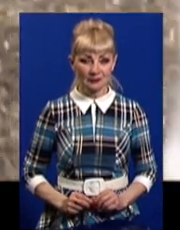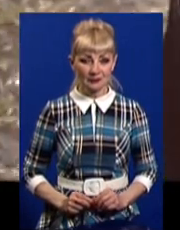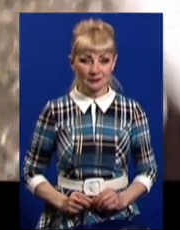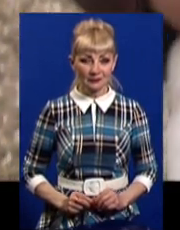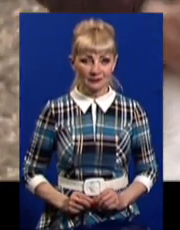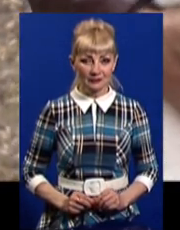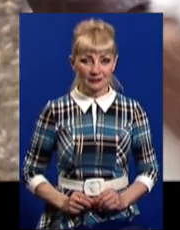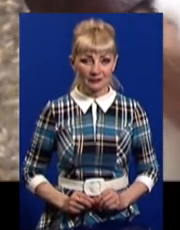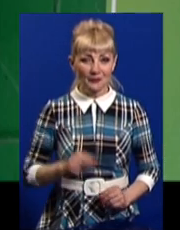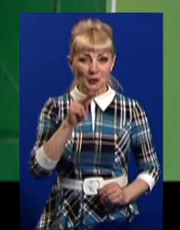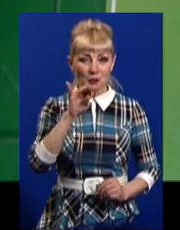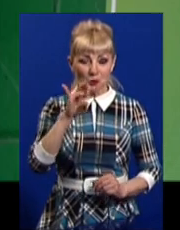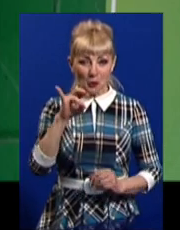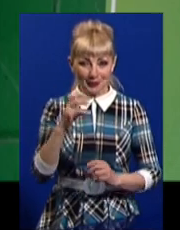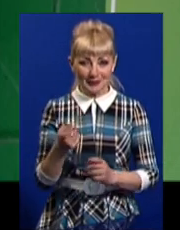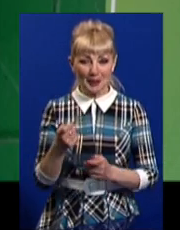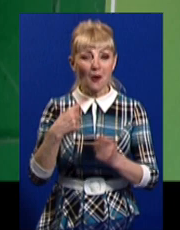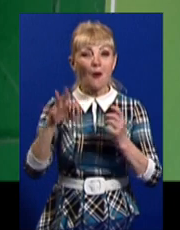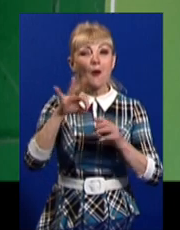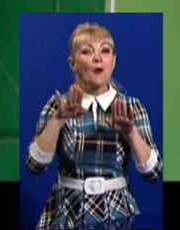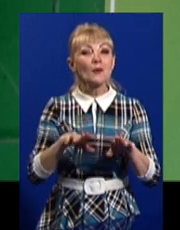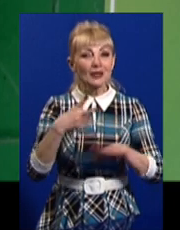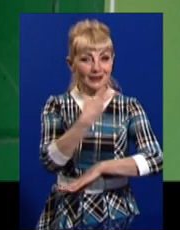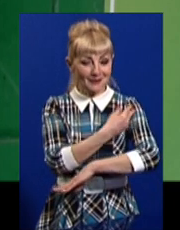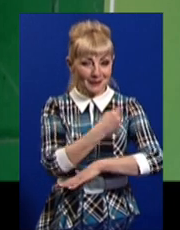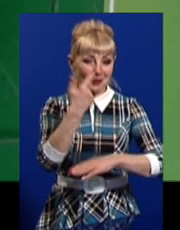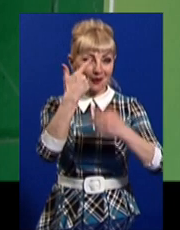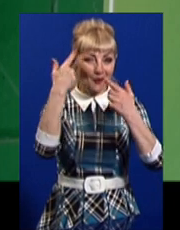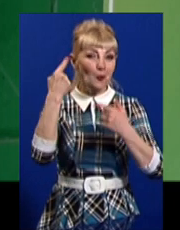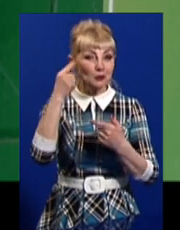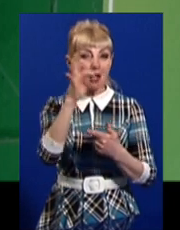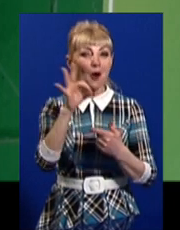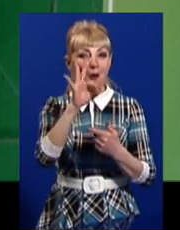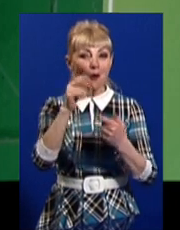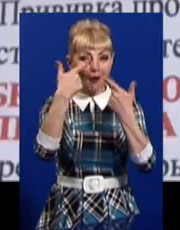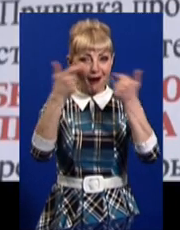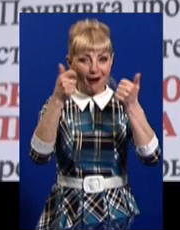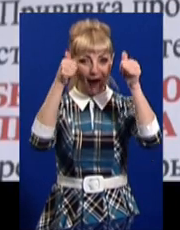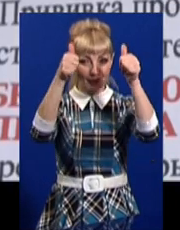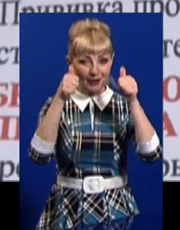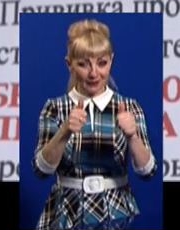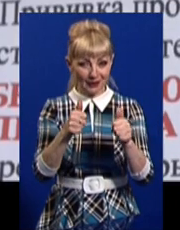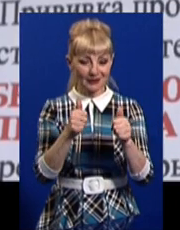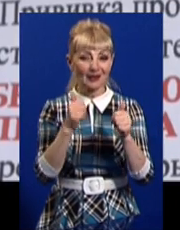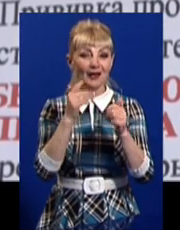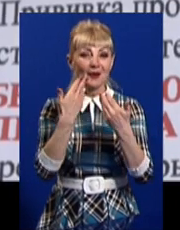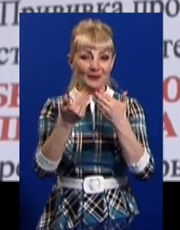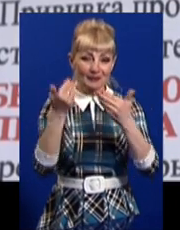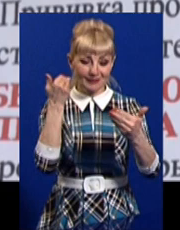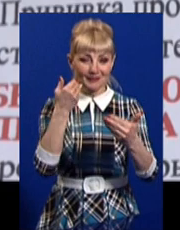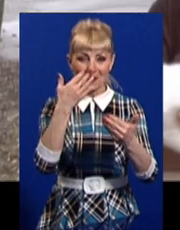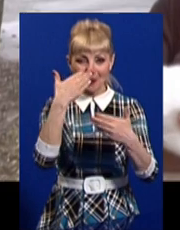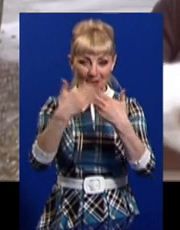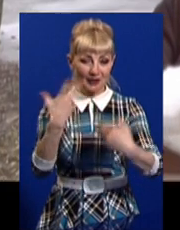Петро Чорний про місце вакцинації дізнався ось такого оголошення. Їх комунальники розвішують на будинках за кілька днів до